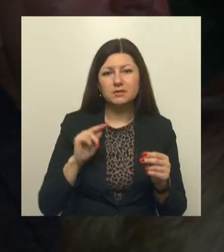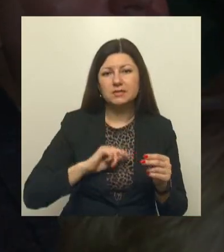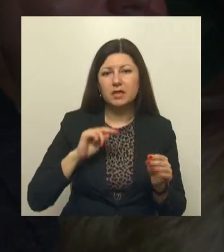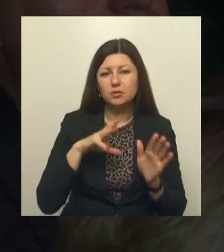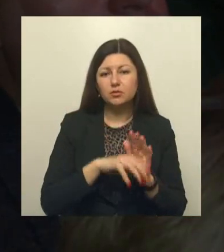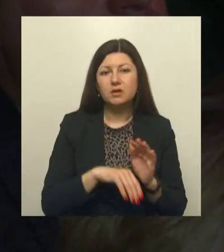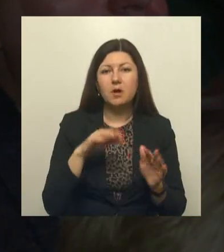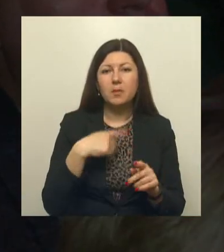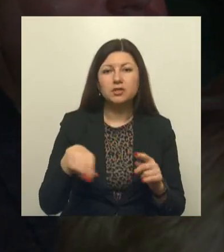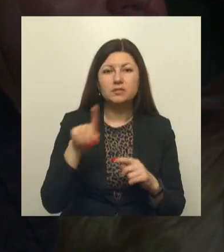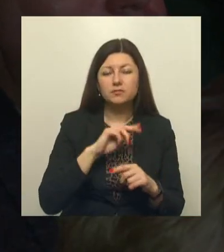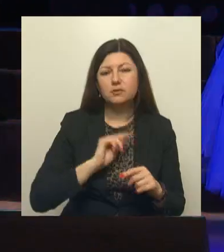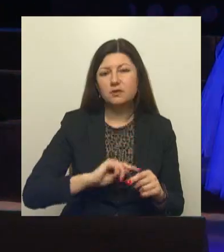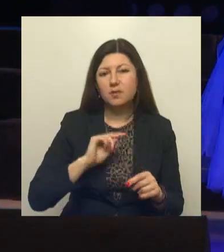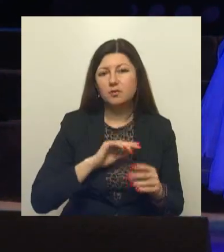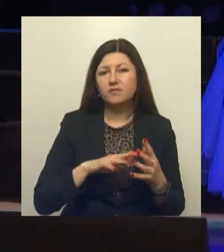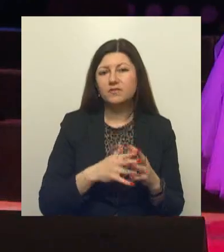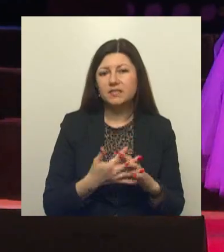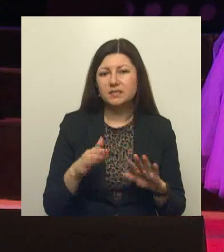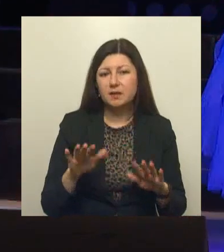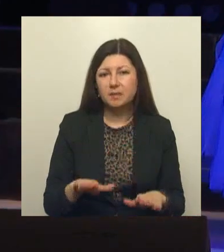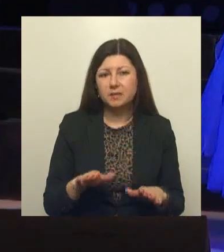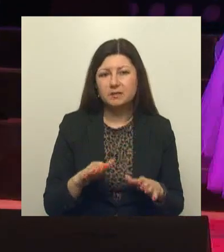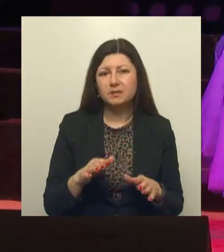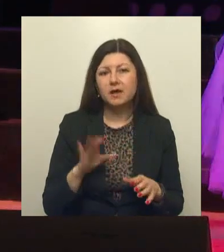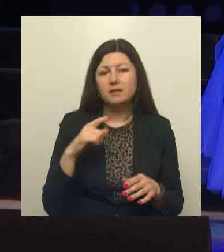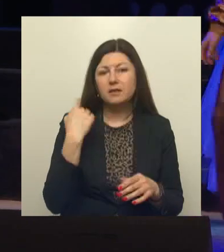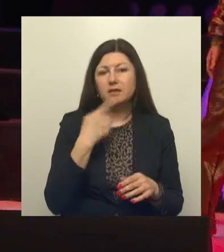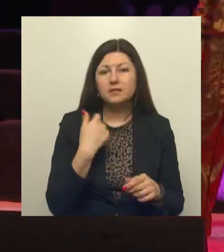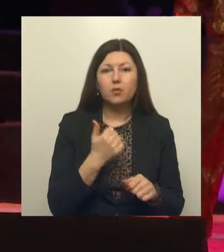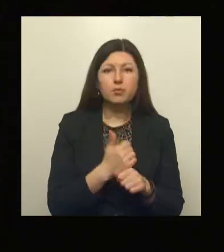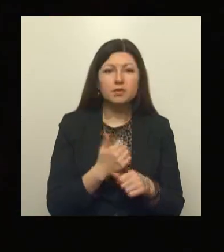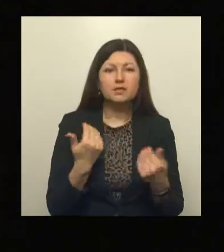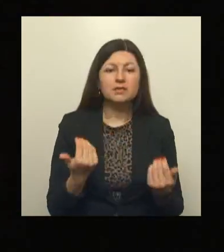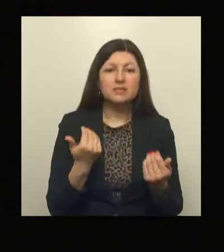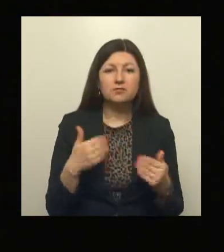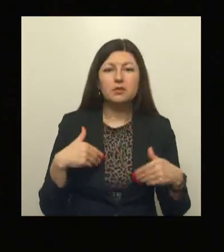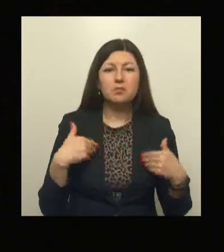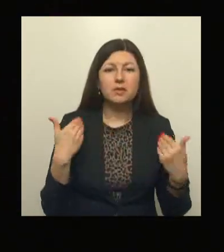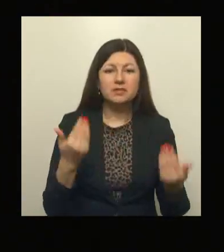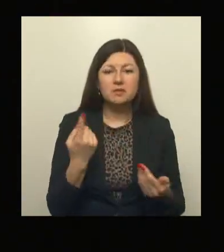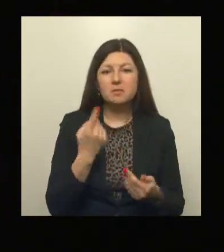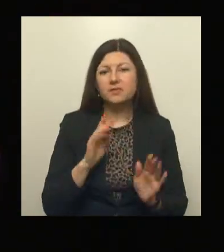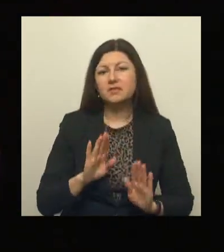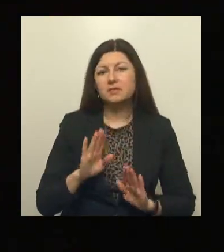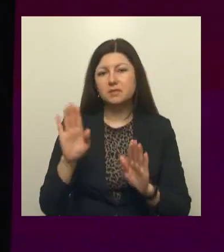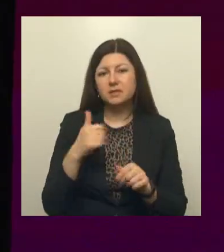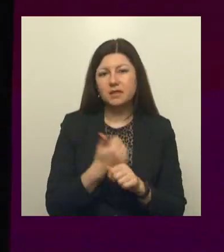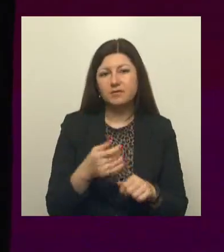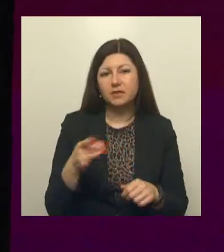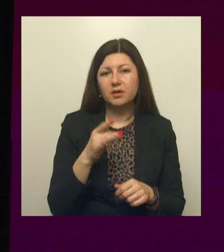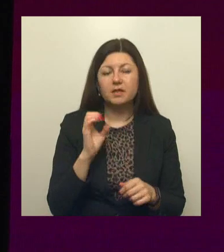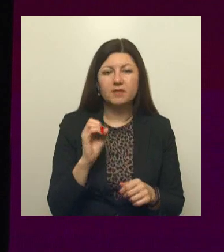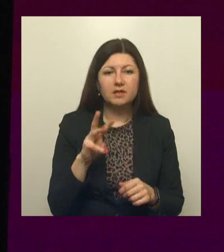большинство из которых работают в сельской местности. От лица губернатора сегодня их поздравил первый заместитель главы региона